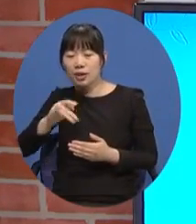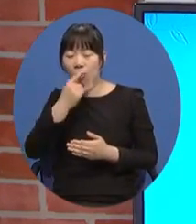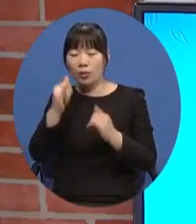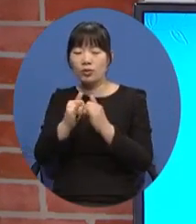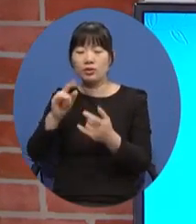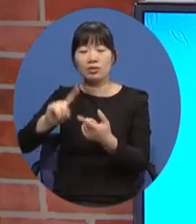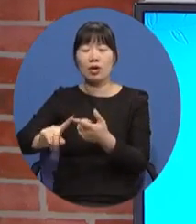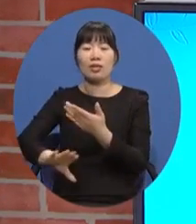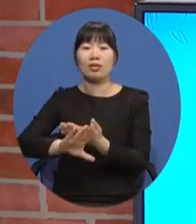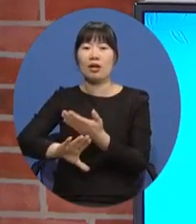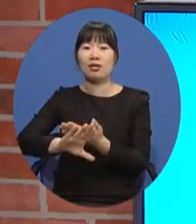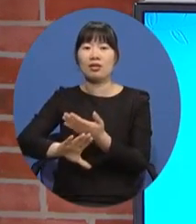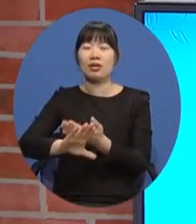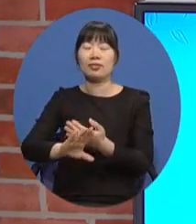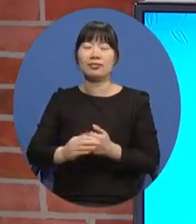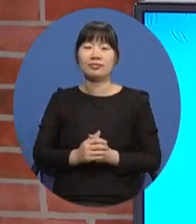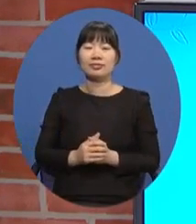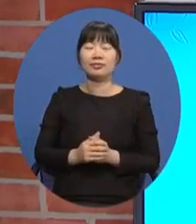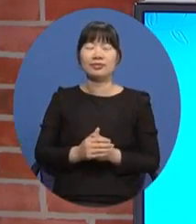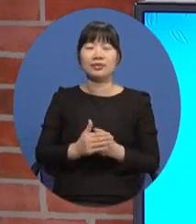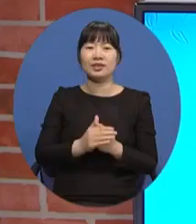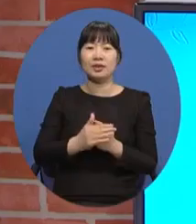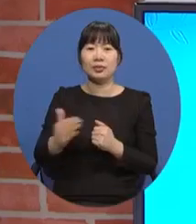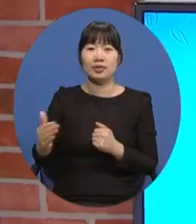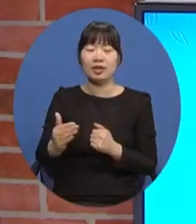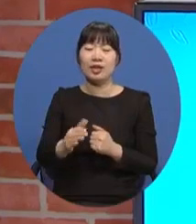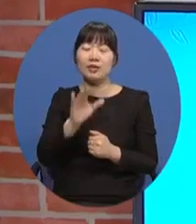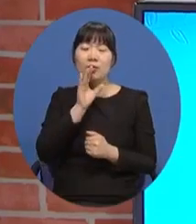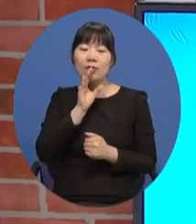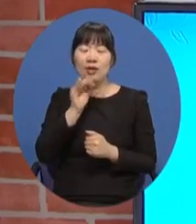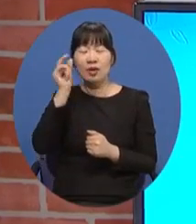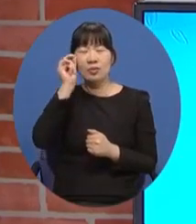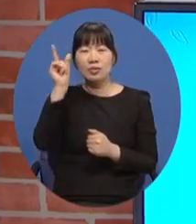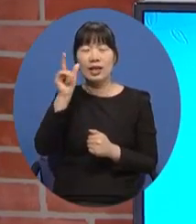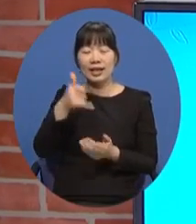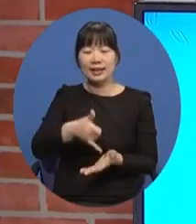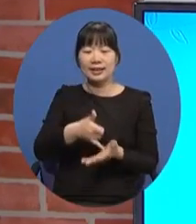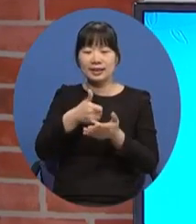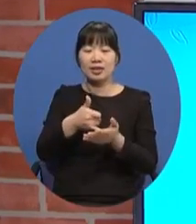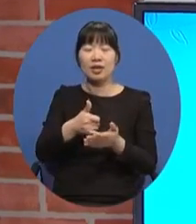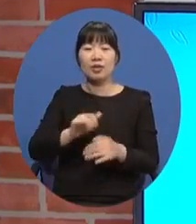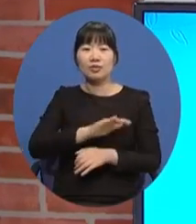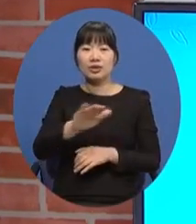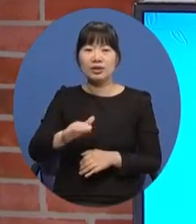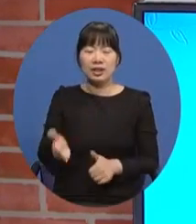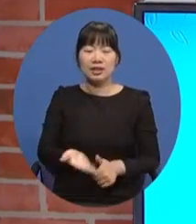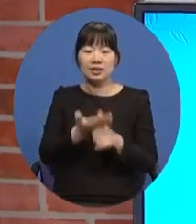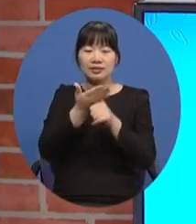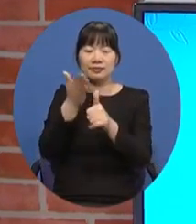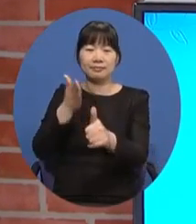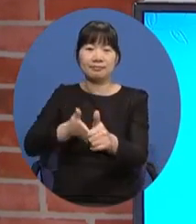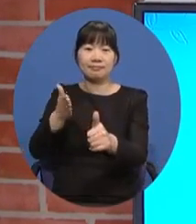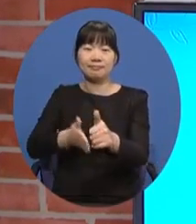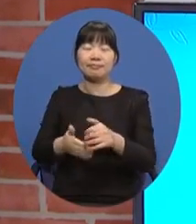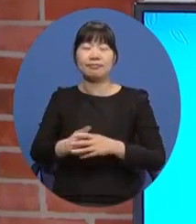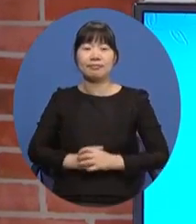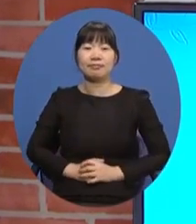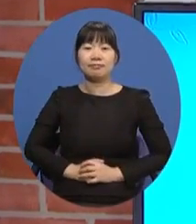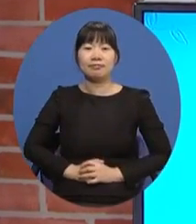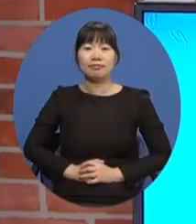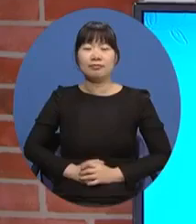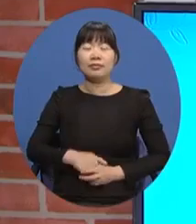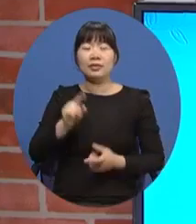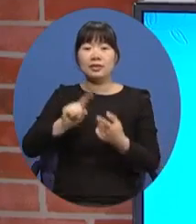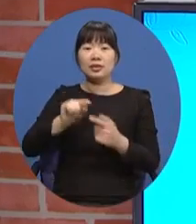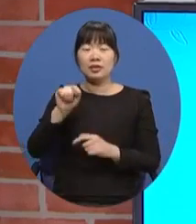막상 그렇지가 않습니다. 그러니까 그런 정말 훌륭한 인격자를 우리가 이제 길러내야 되는데